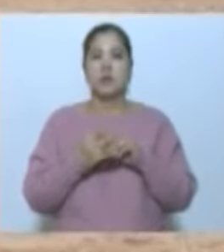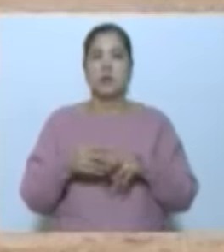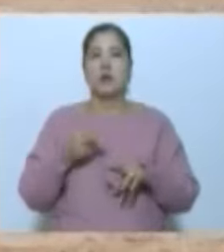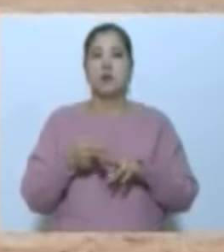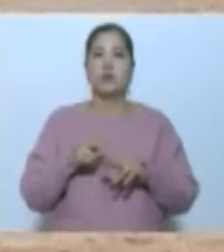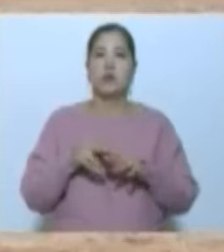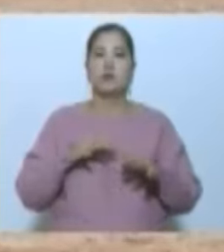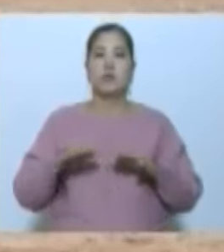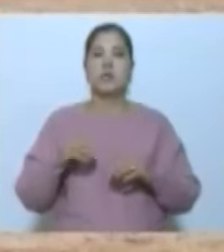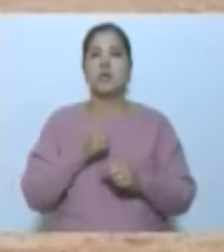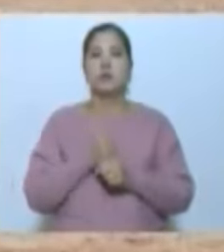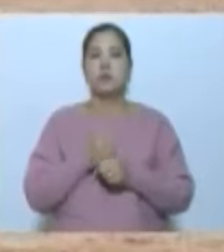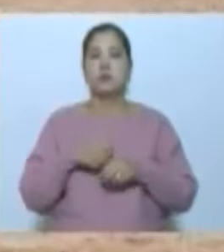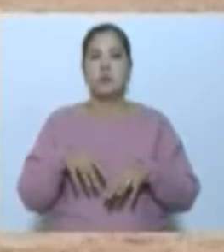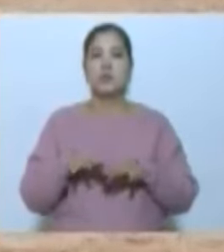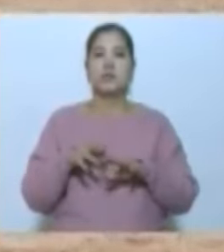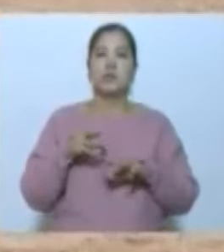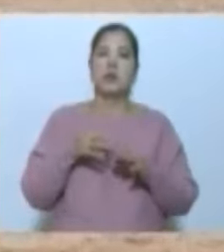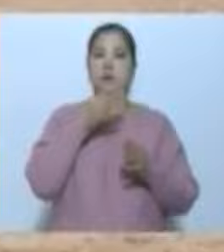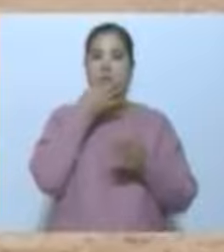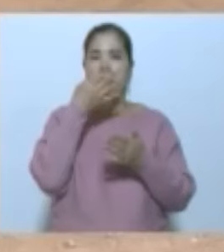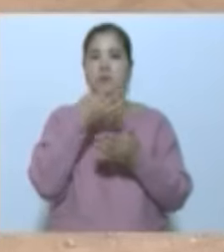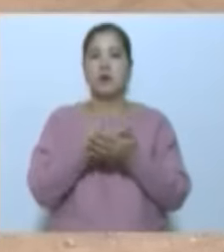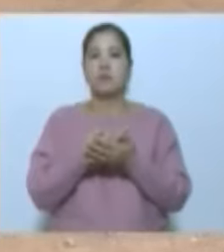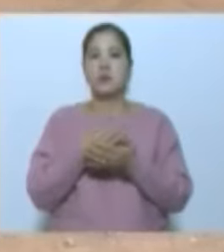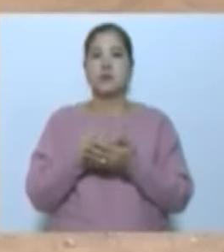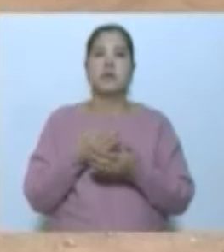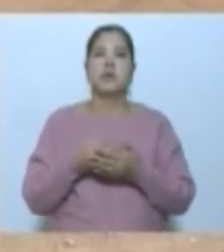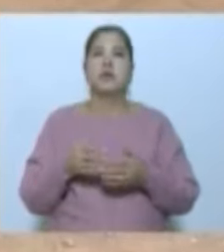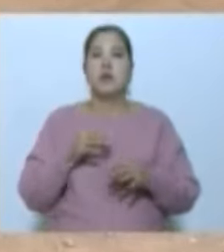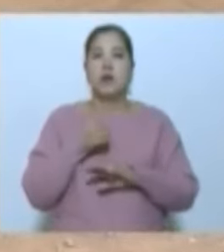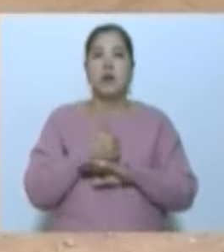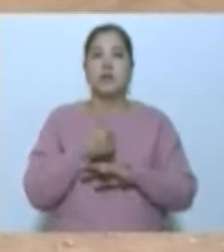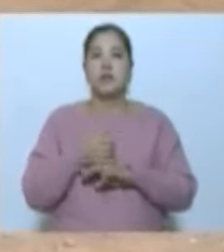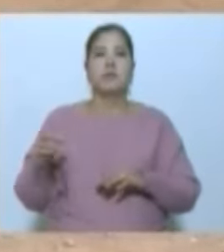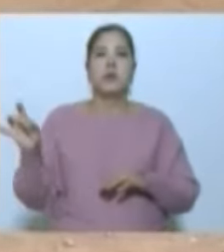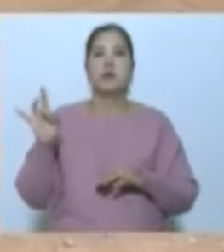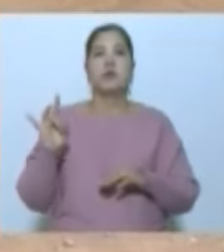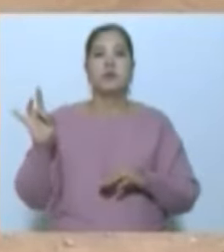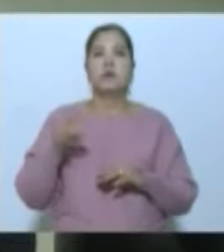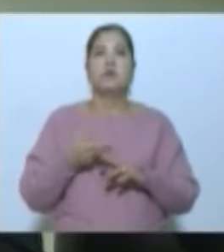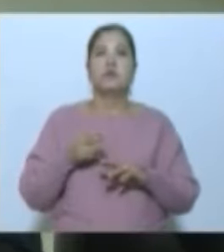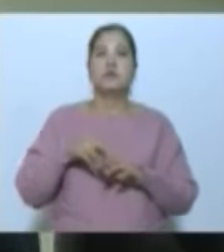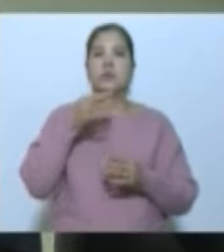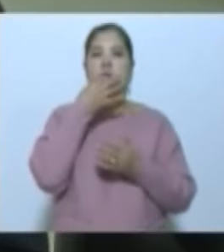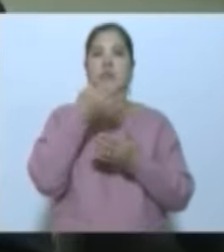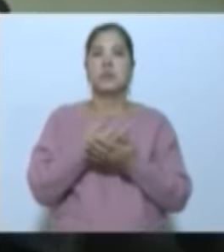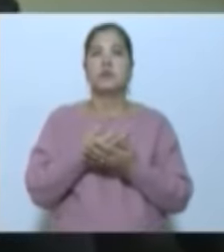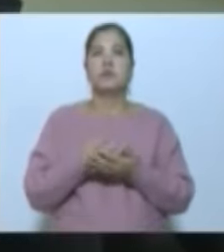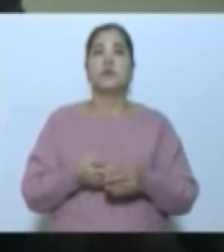который находится в рабочей поездке, ответить на наши вопросы согласился заместитель акима района. И вот что он сказал.